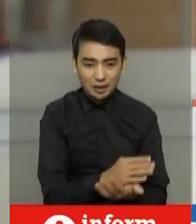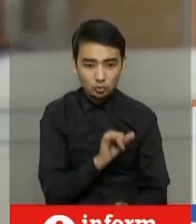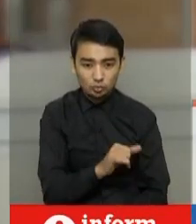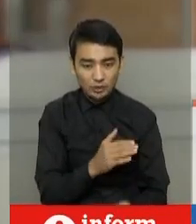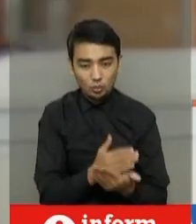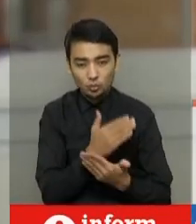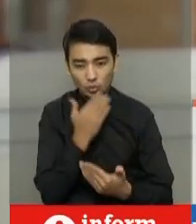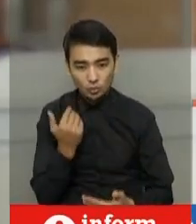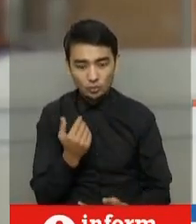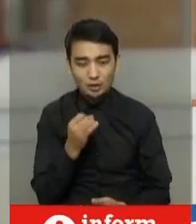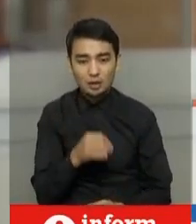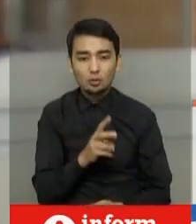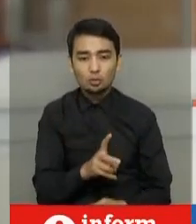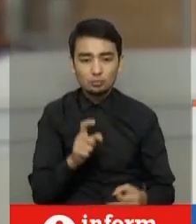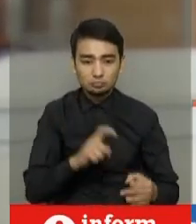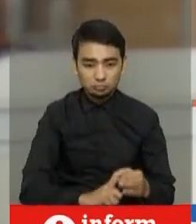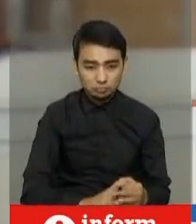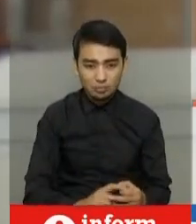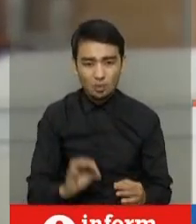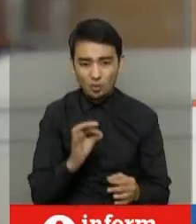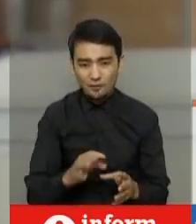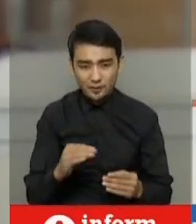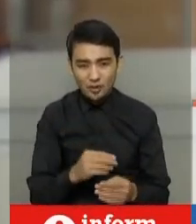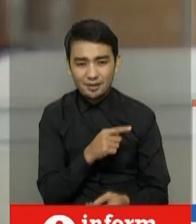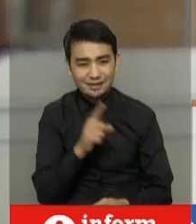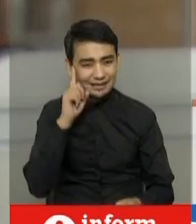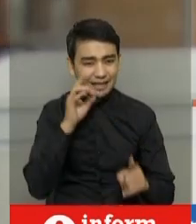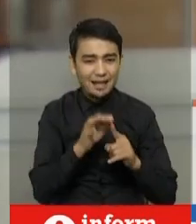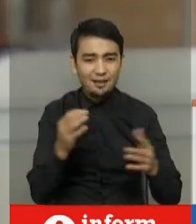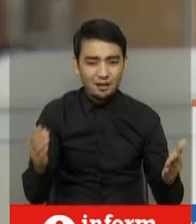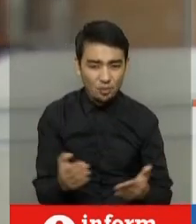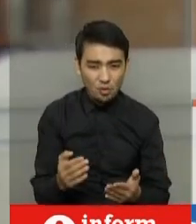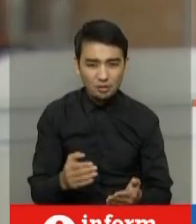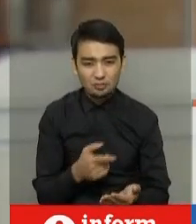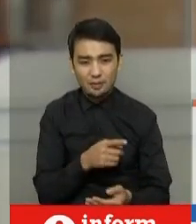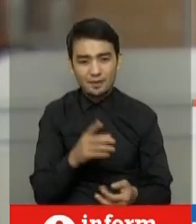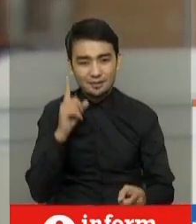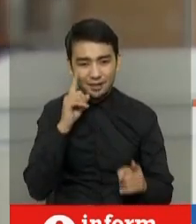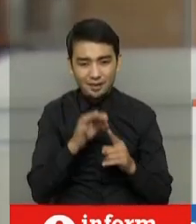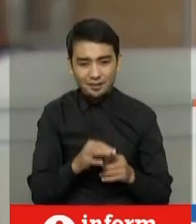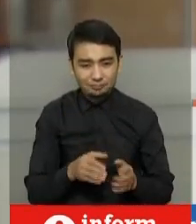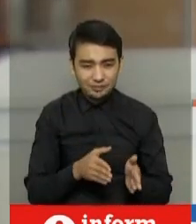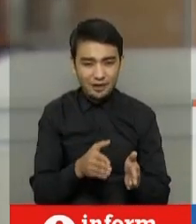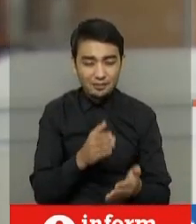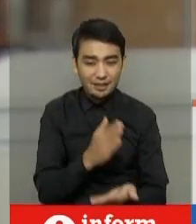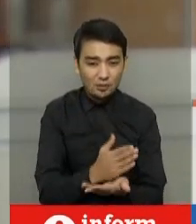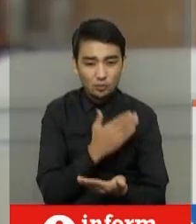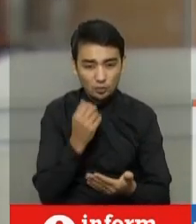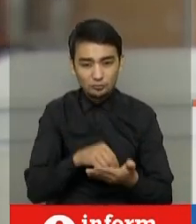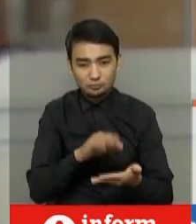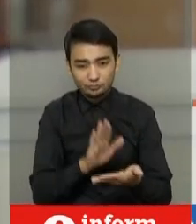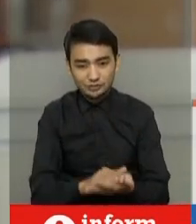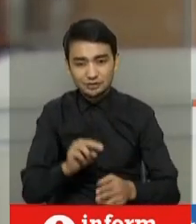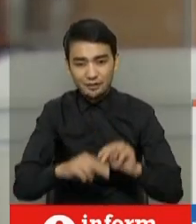частной собственности, на кого он оформлен, какое целевое назначение, есть ли там в целевом назначении указано ли